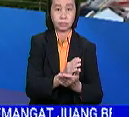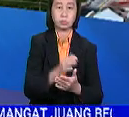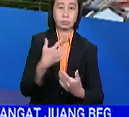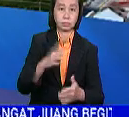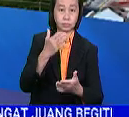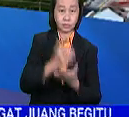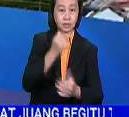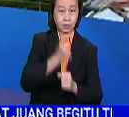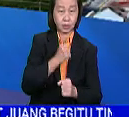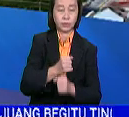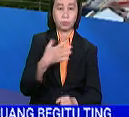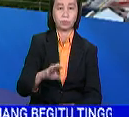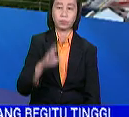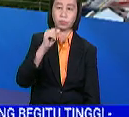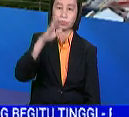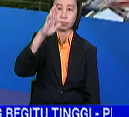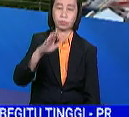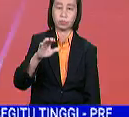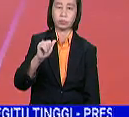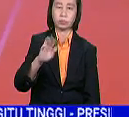countless suhaili Abang abdussani